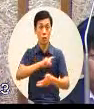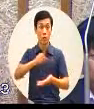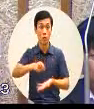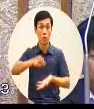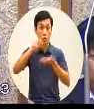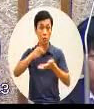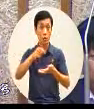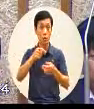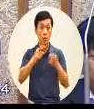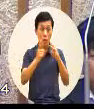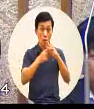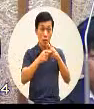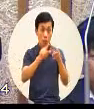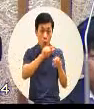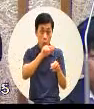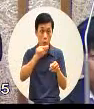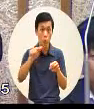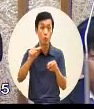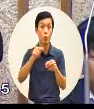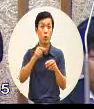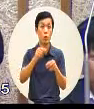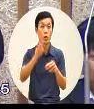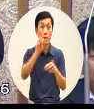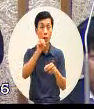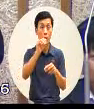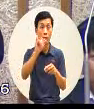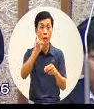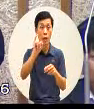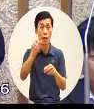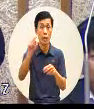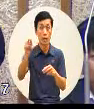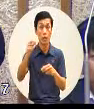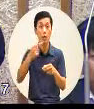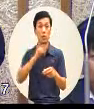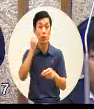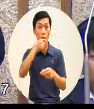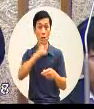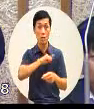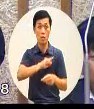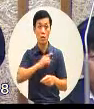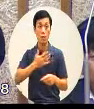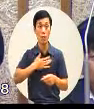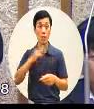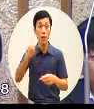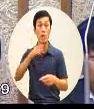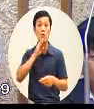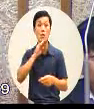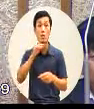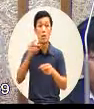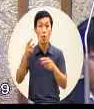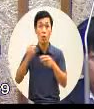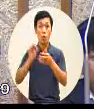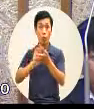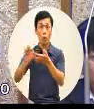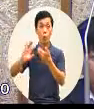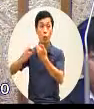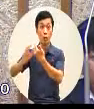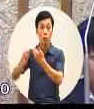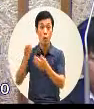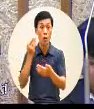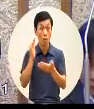零件伊是要用 MIT 或者是用其他飞利浦或其他国家的，但是咱啊编算